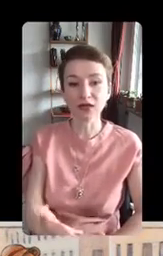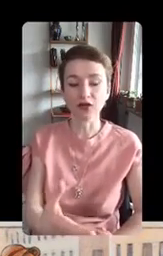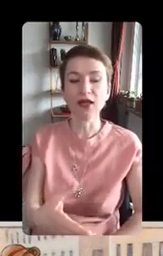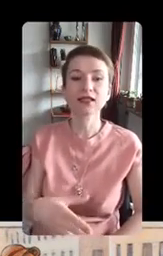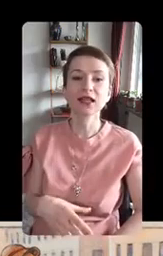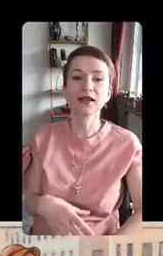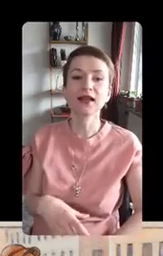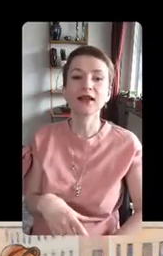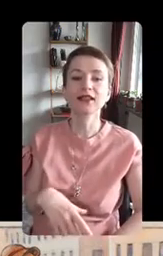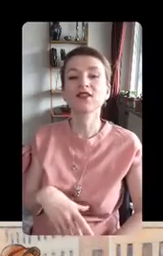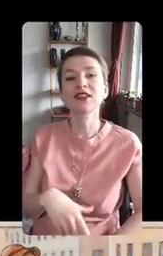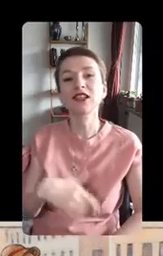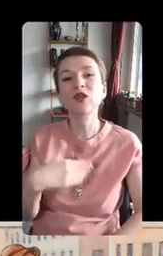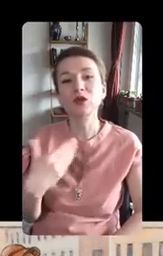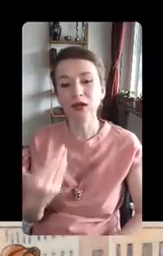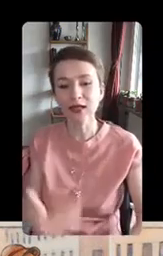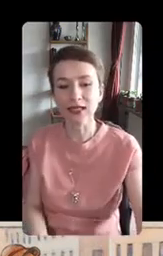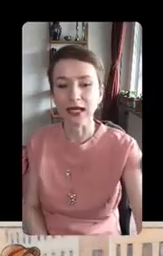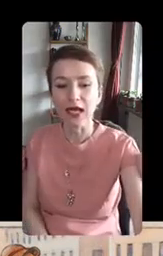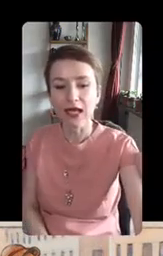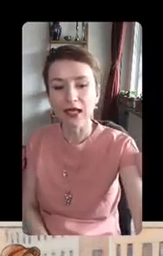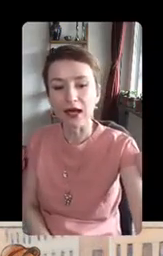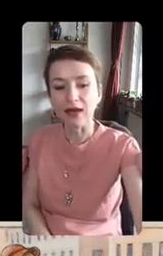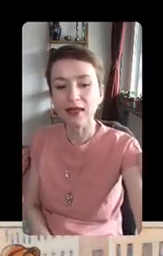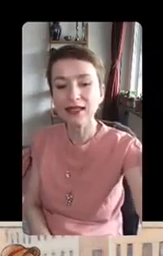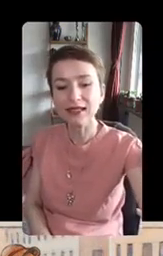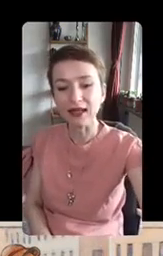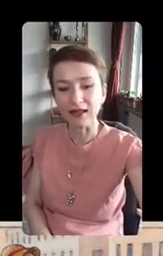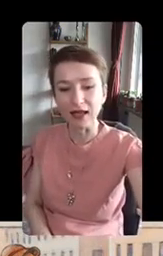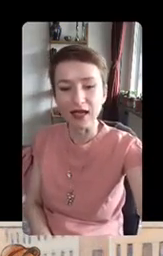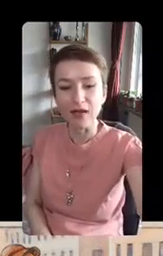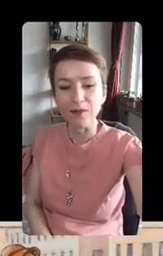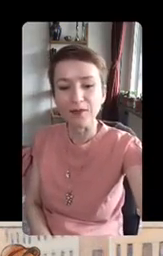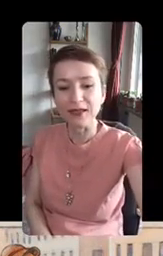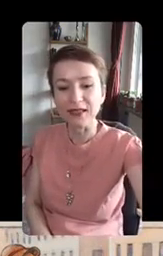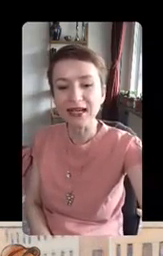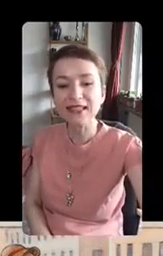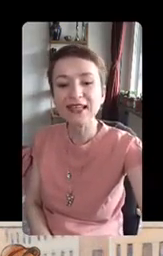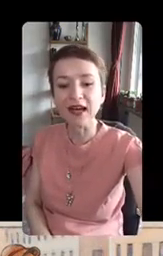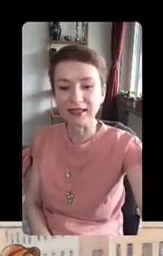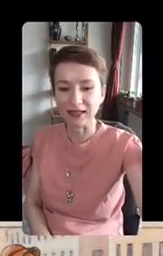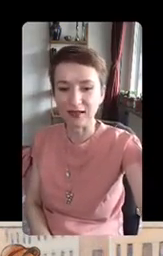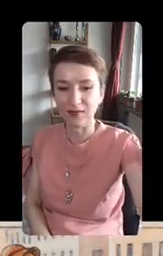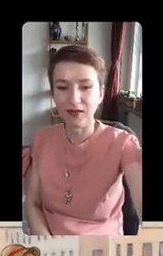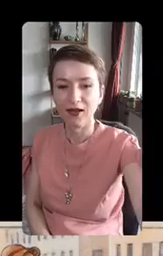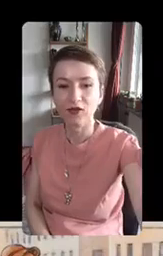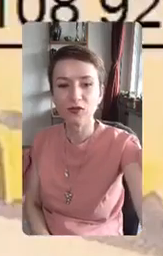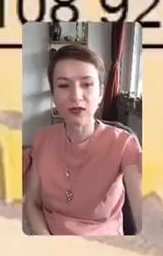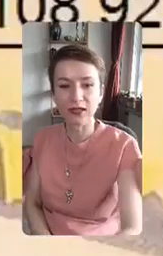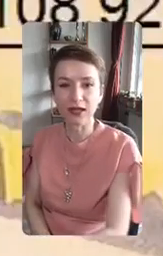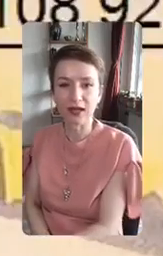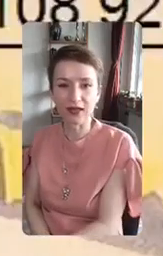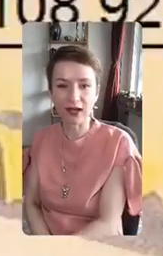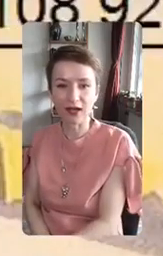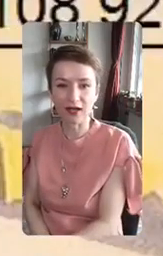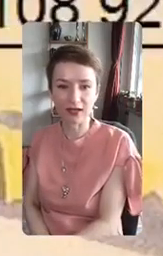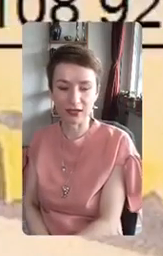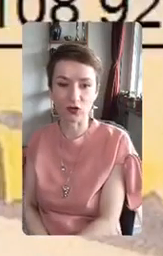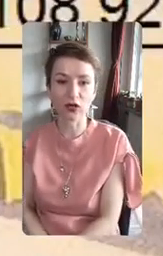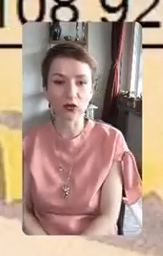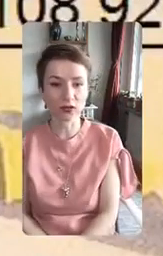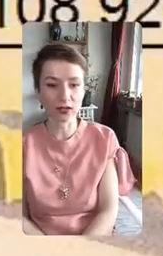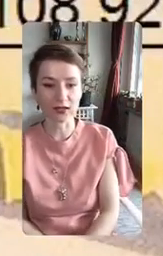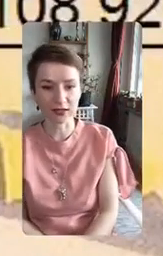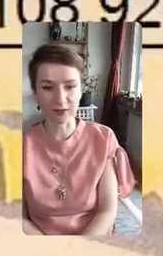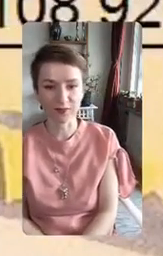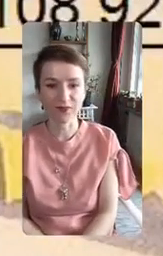Эльза Бесков стала рисовать иллюстрации, и она стала писать сказки. Вот смотрите, одна из